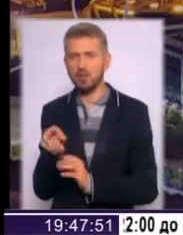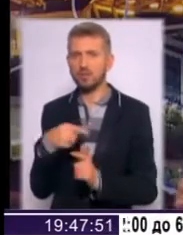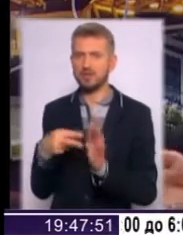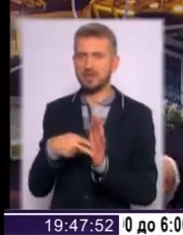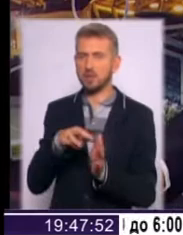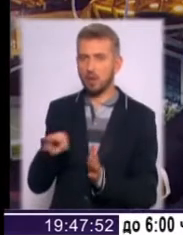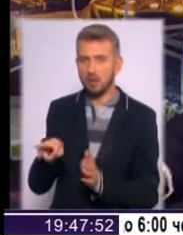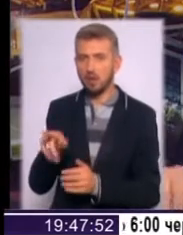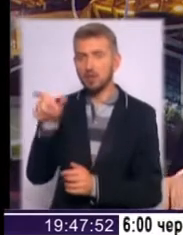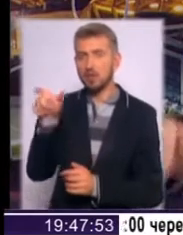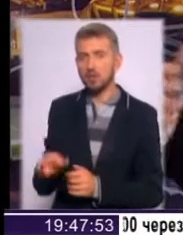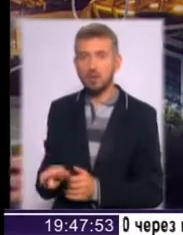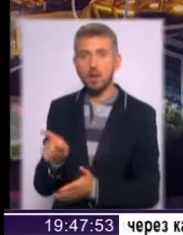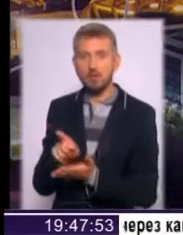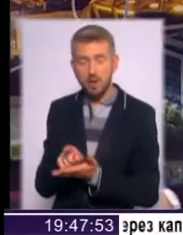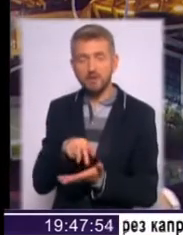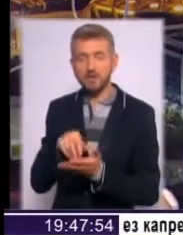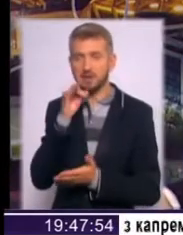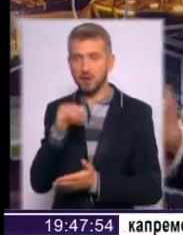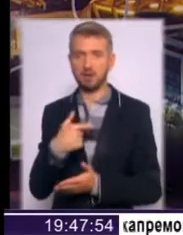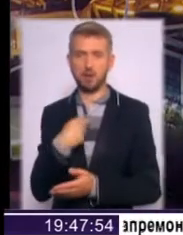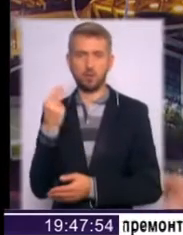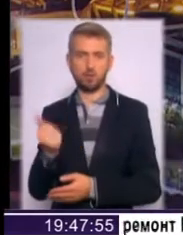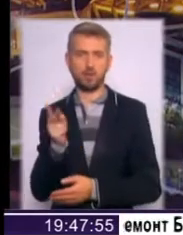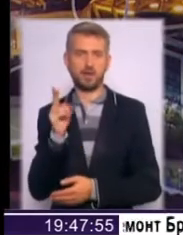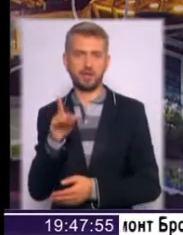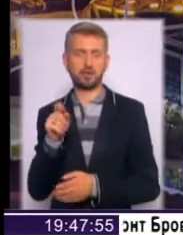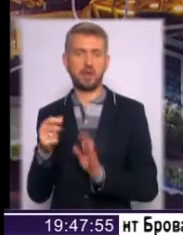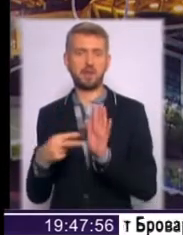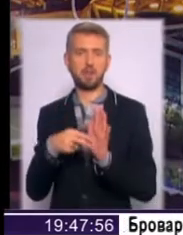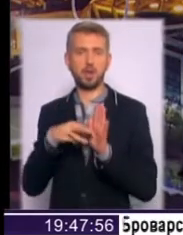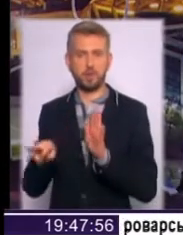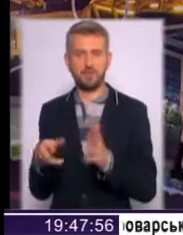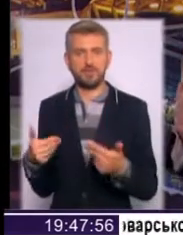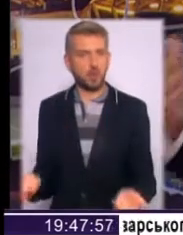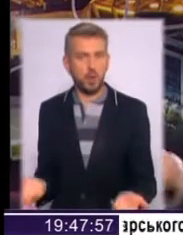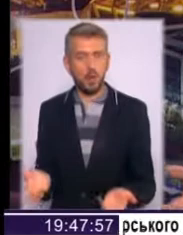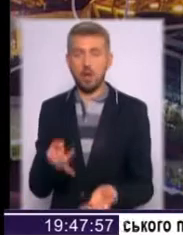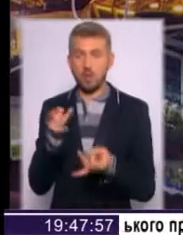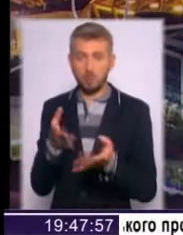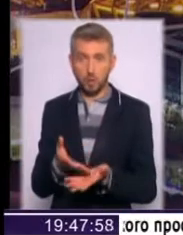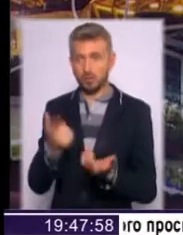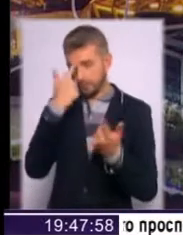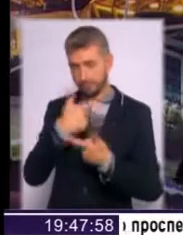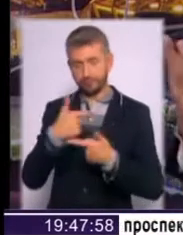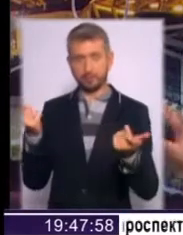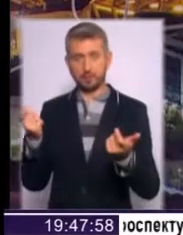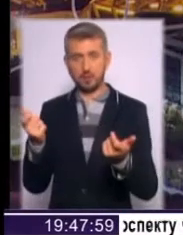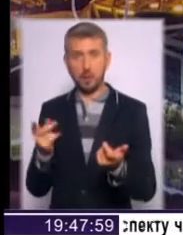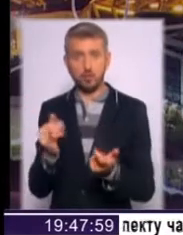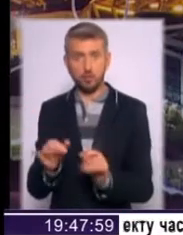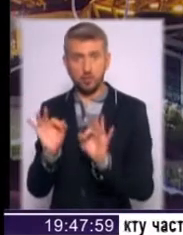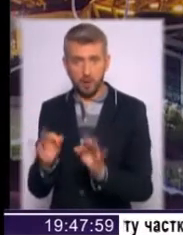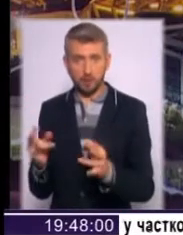да, то вона просто має вийти і сказати, я собі купую квартиру за 7 мільйонів. Да? Просто взяти і вийти, і сказати. Правду